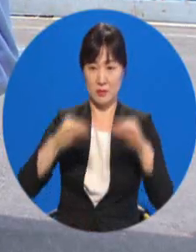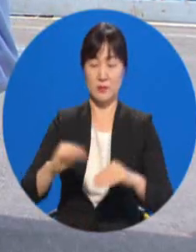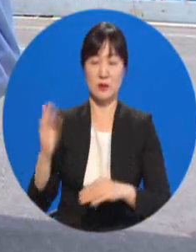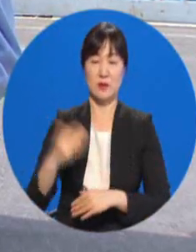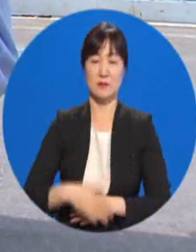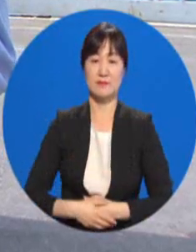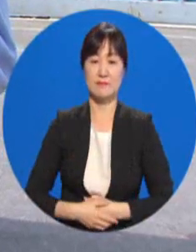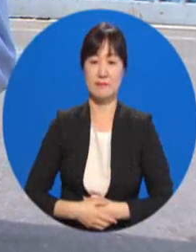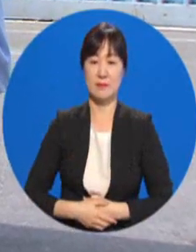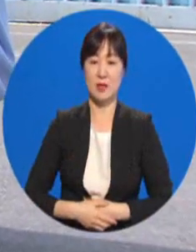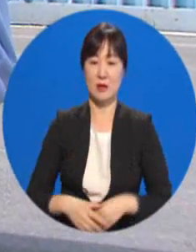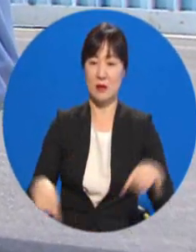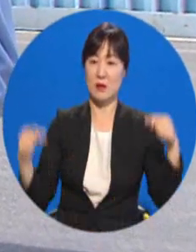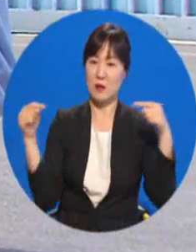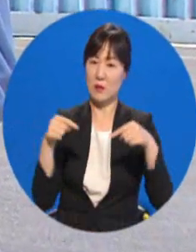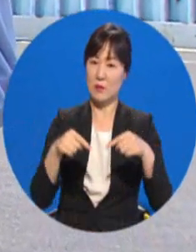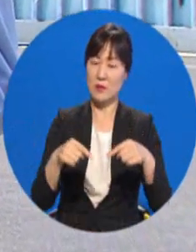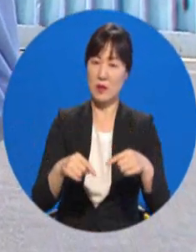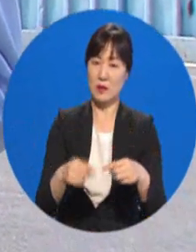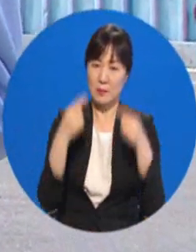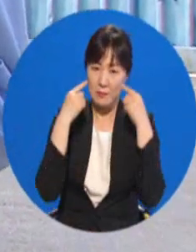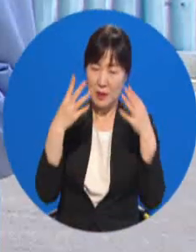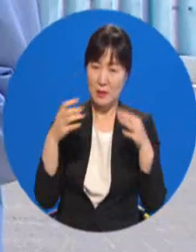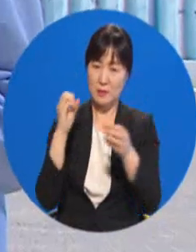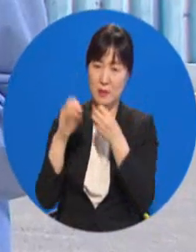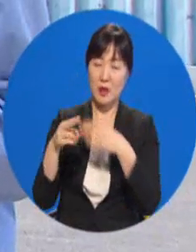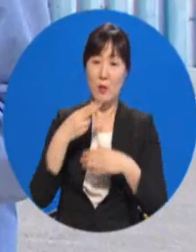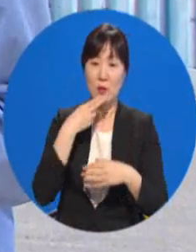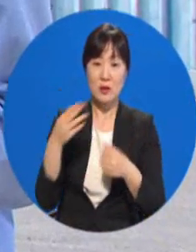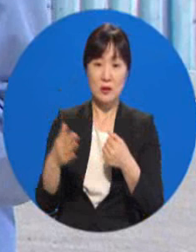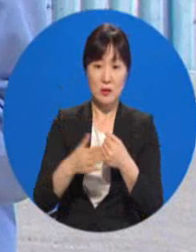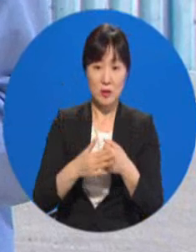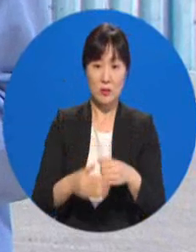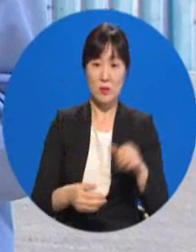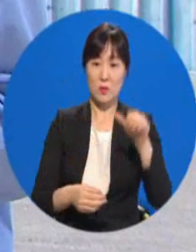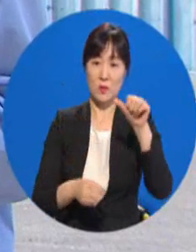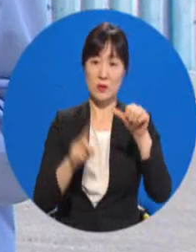타결에 뚜렷한 해법이 나오지 않으면서 오는 15일 유례없는